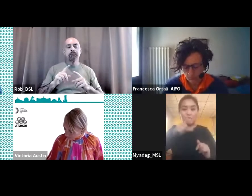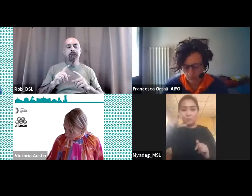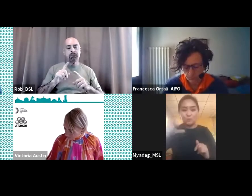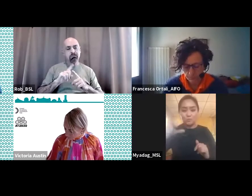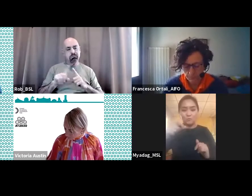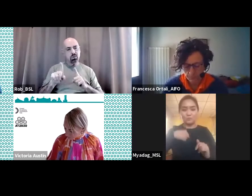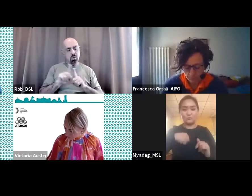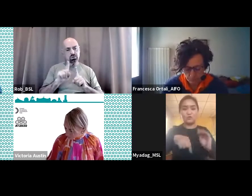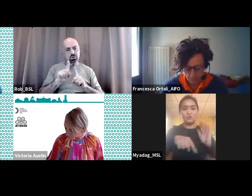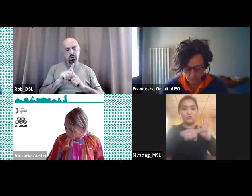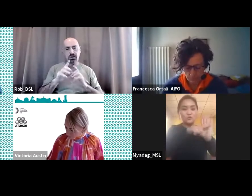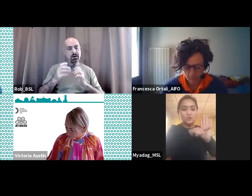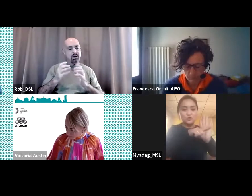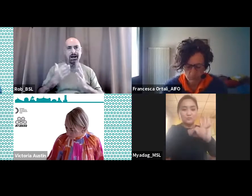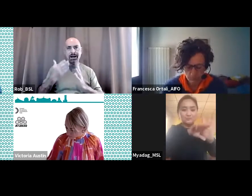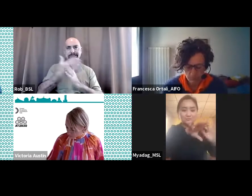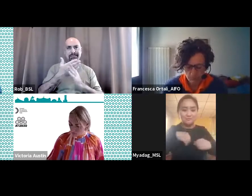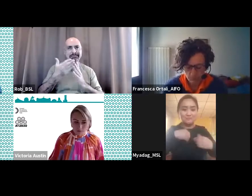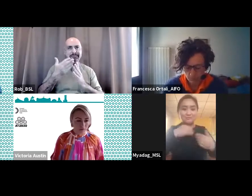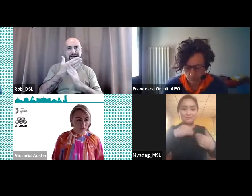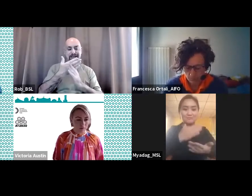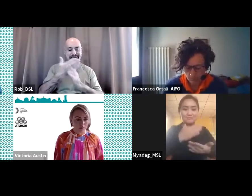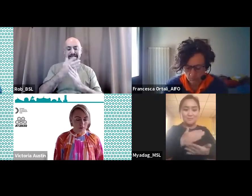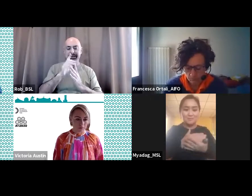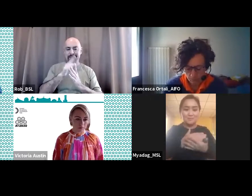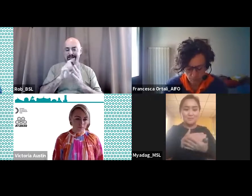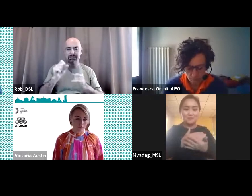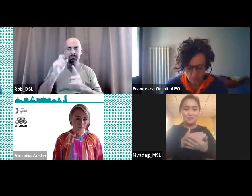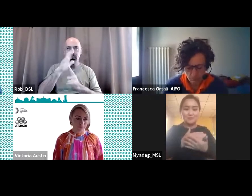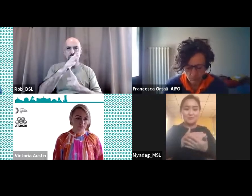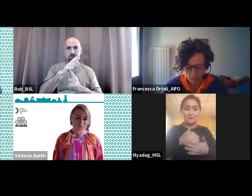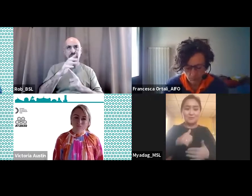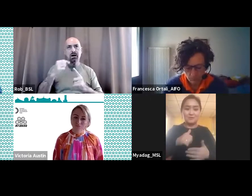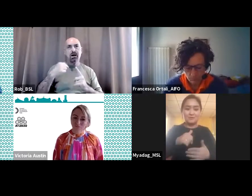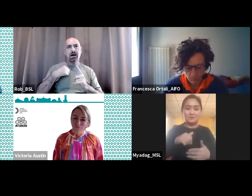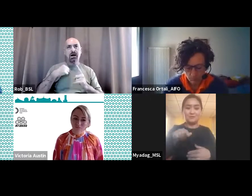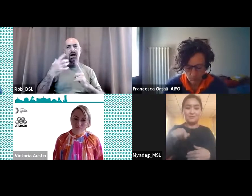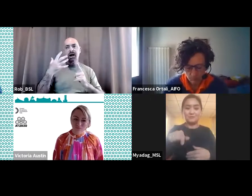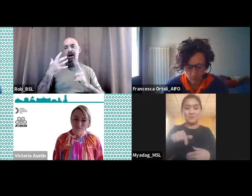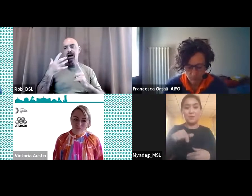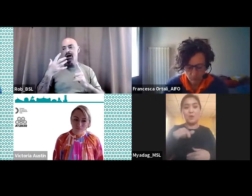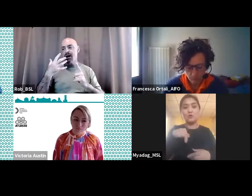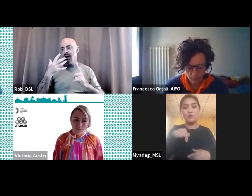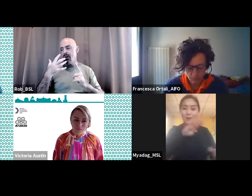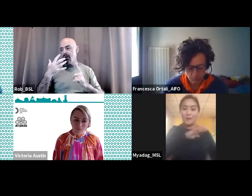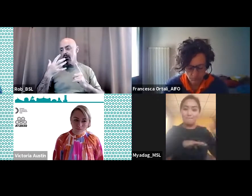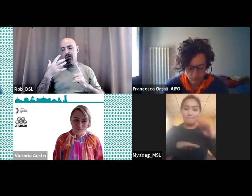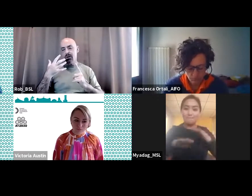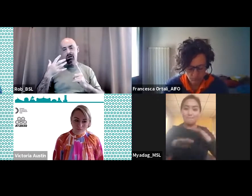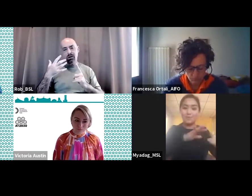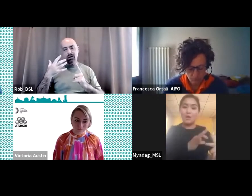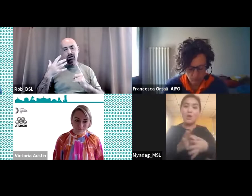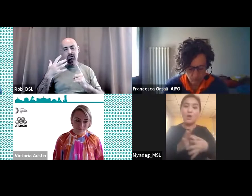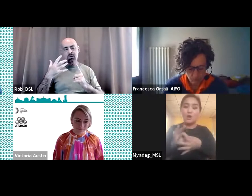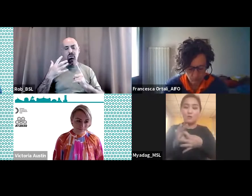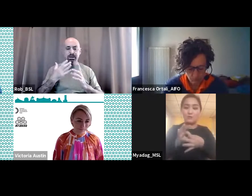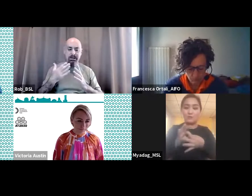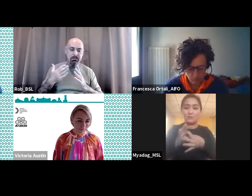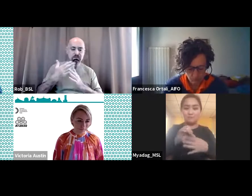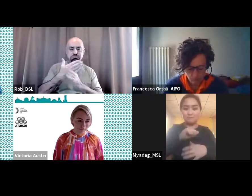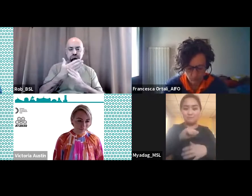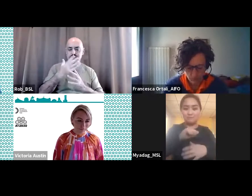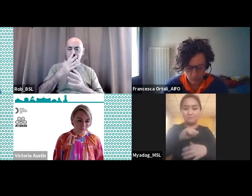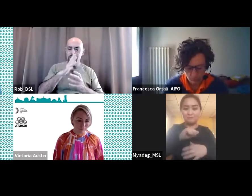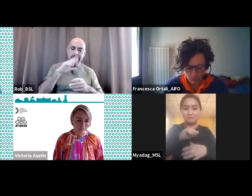бид энэхүү судалгааны ажил хэлбэртэй оролцож өнөөгийн нөхцөл байдал хамруулсан загваруудыг шинэ таниулахад